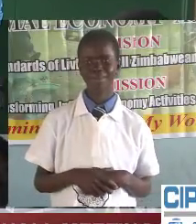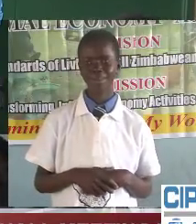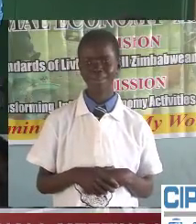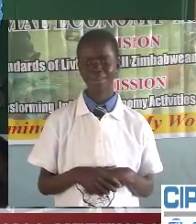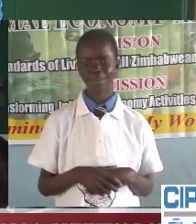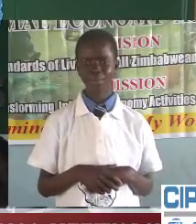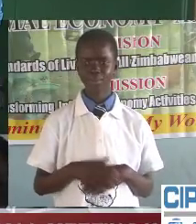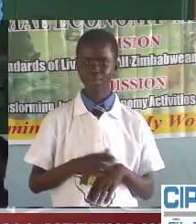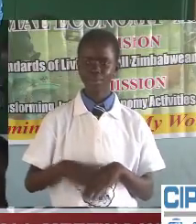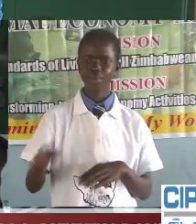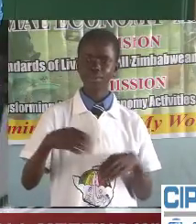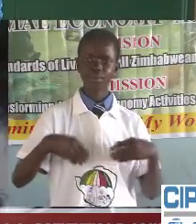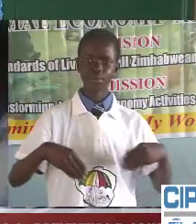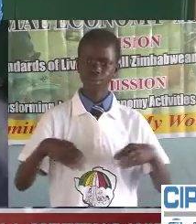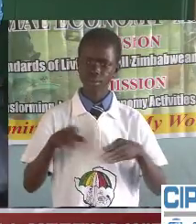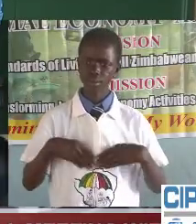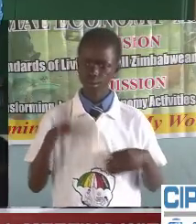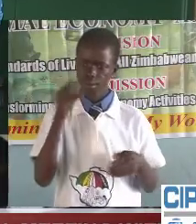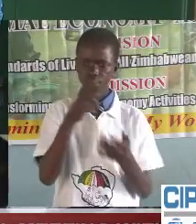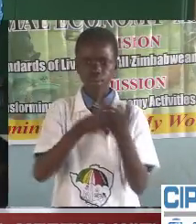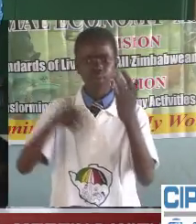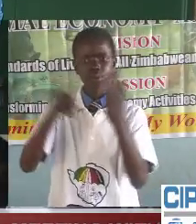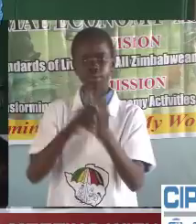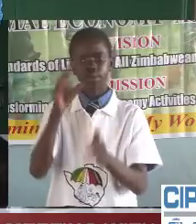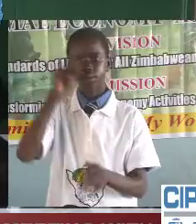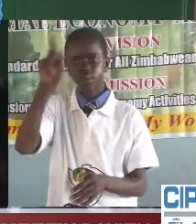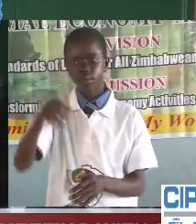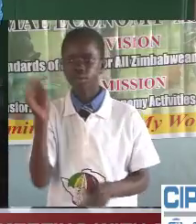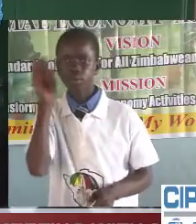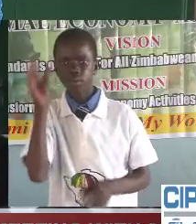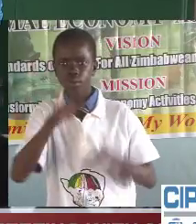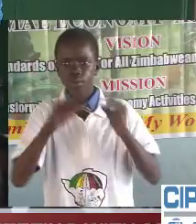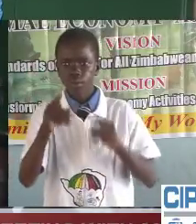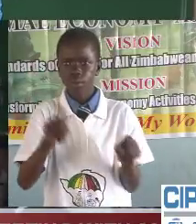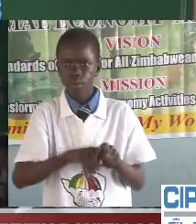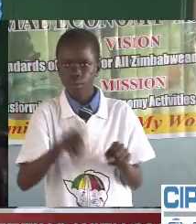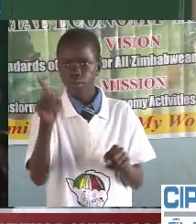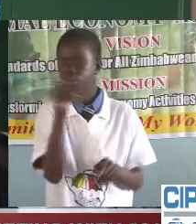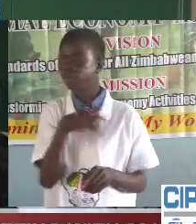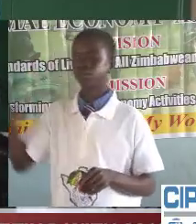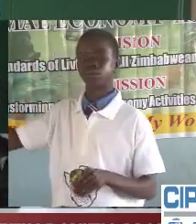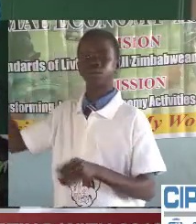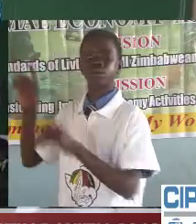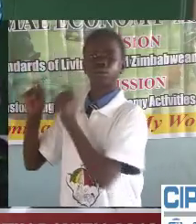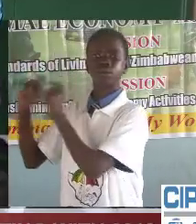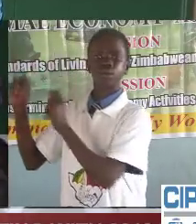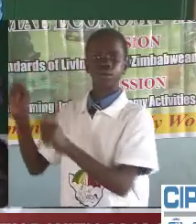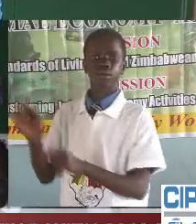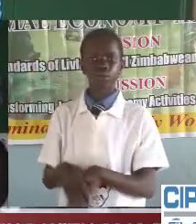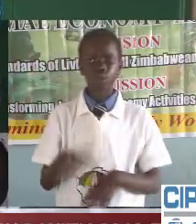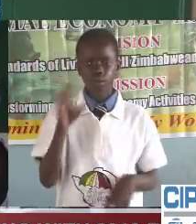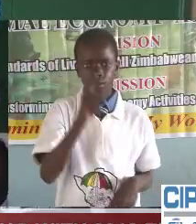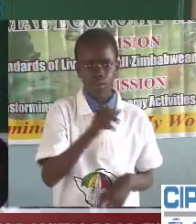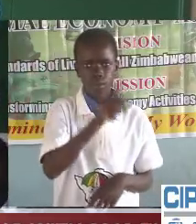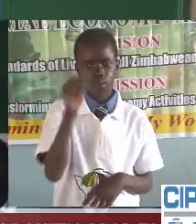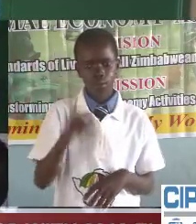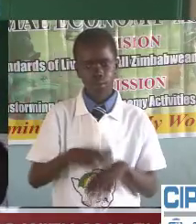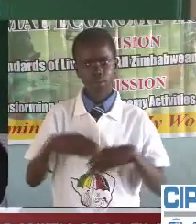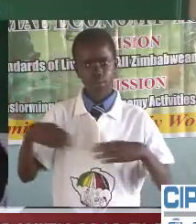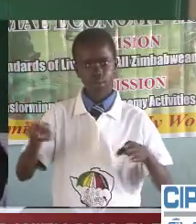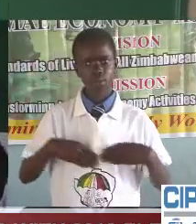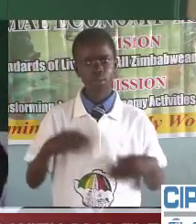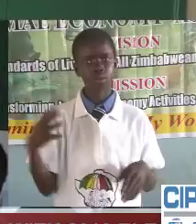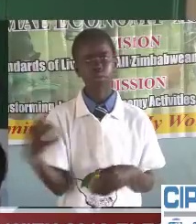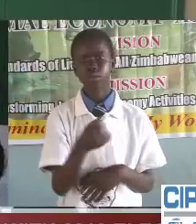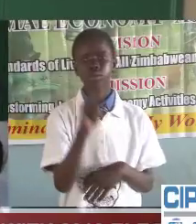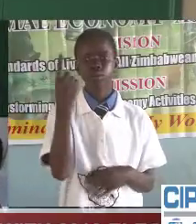state adi tariyezva munongora mingotaura zvezvezvi motoinda saka tokumbira kuti mumbozama pagadzirisa ipapo pamwe udawo mungaonawo cherowo